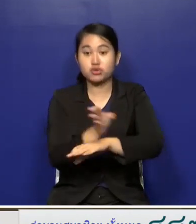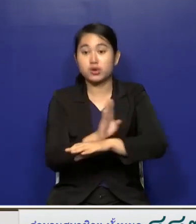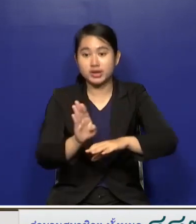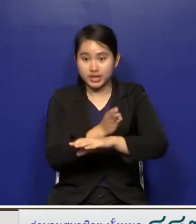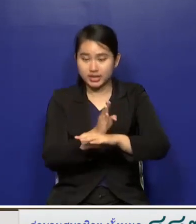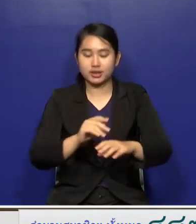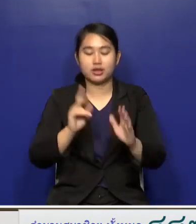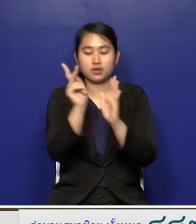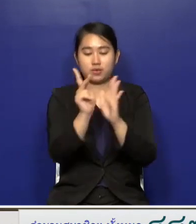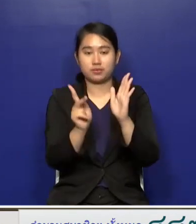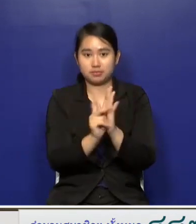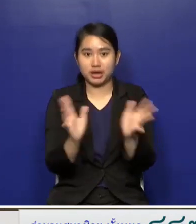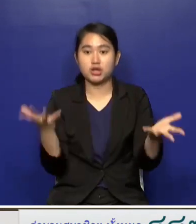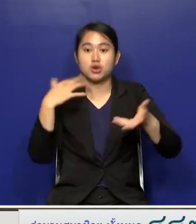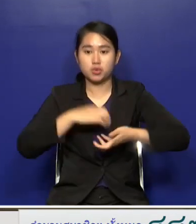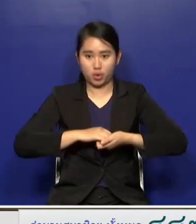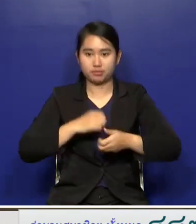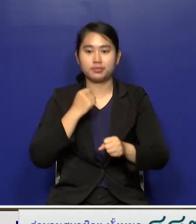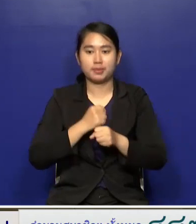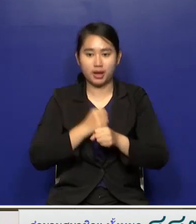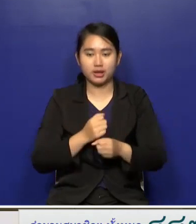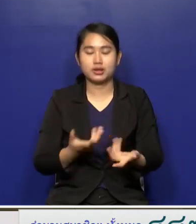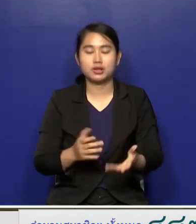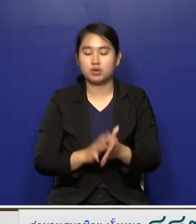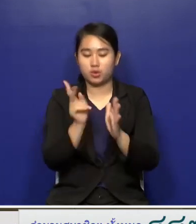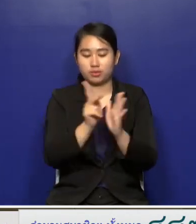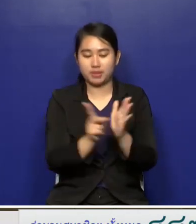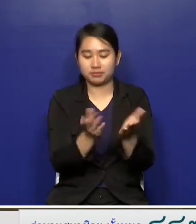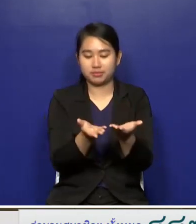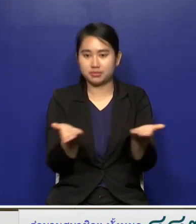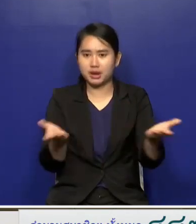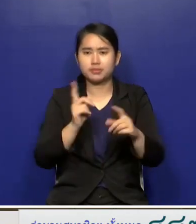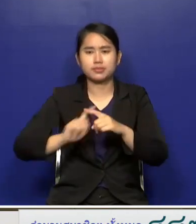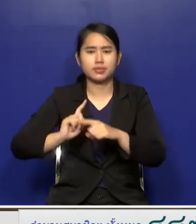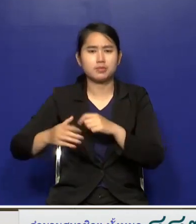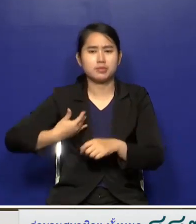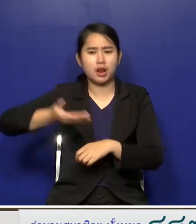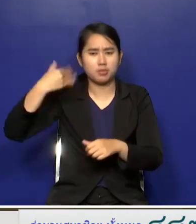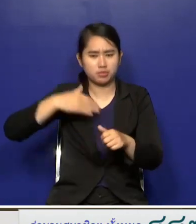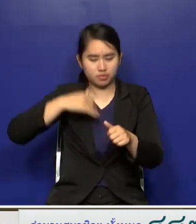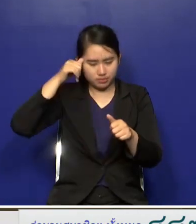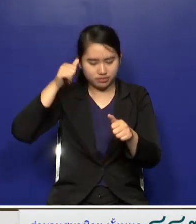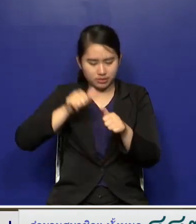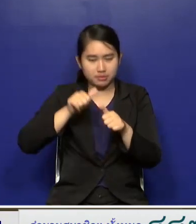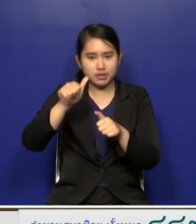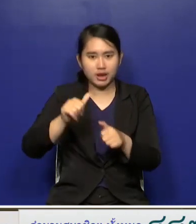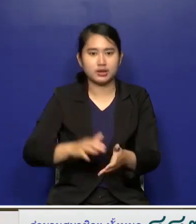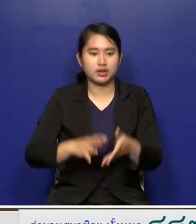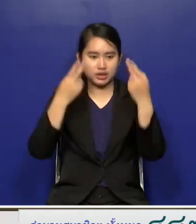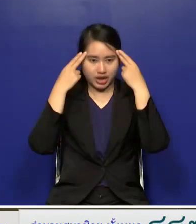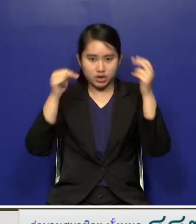นกฎหมายความร่วมมือระหว่างท้องถิ่นกฎหมายเหล่านี้ผมจำได้ว่าตั้งแต่ท่านนายกช